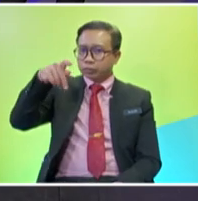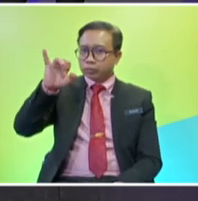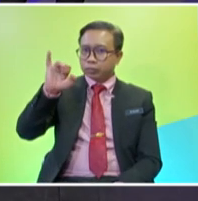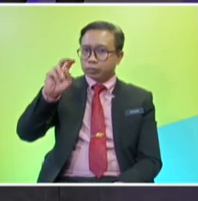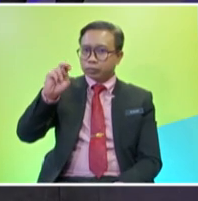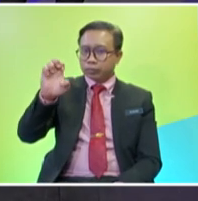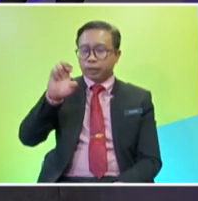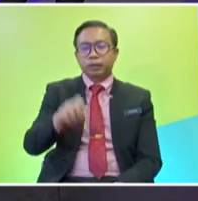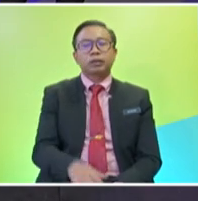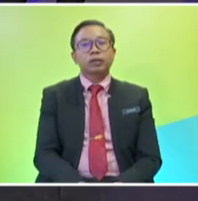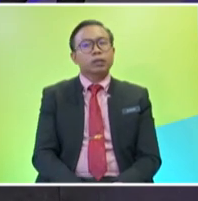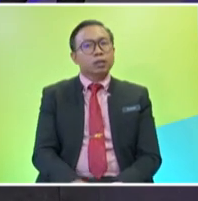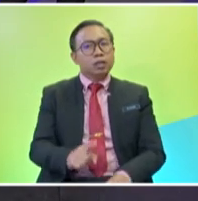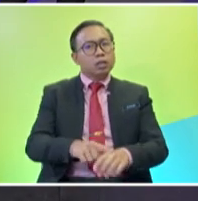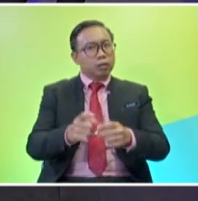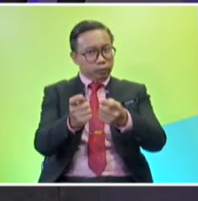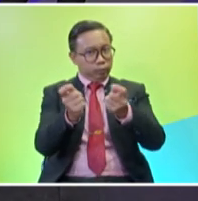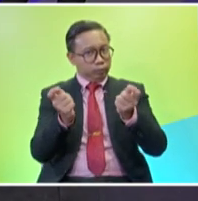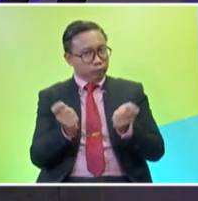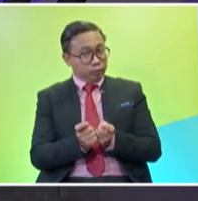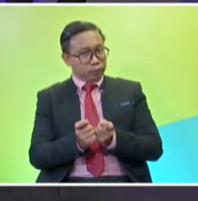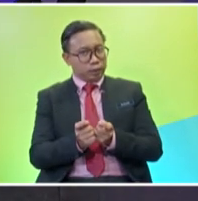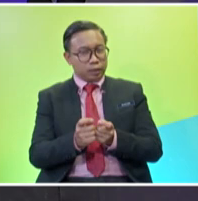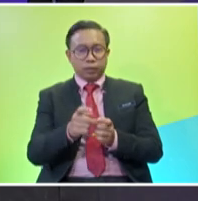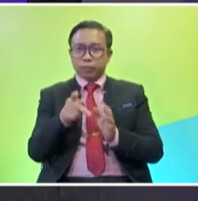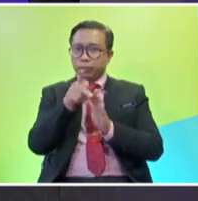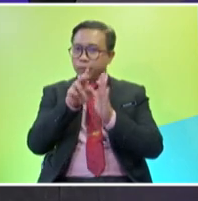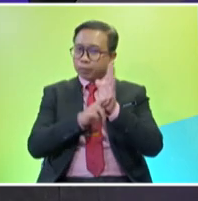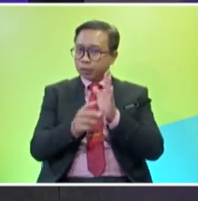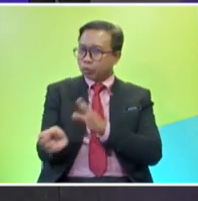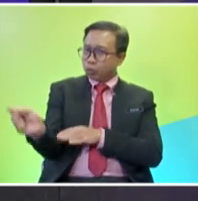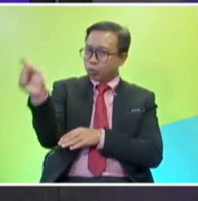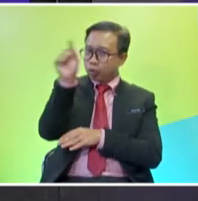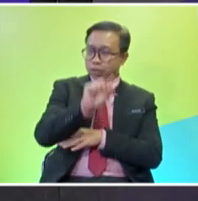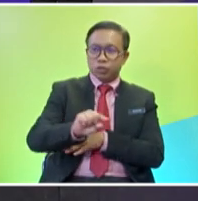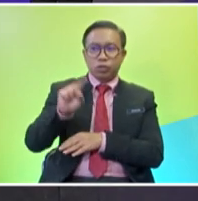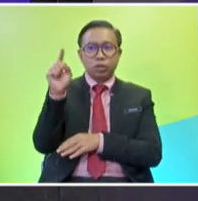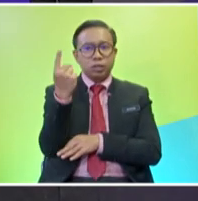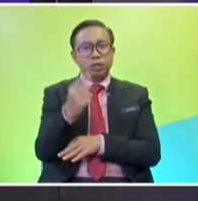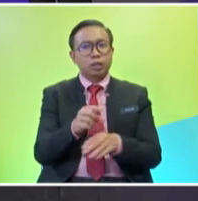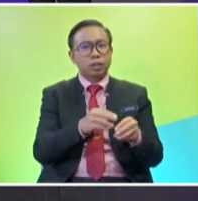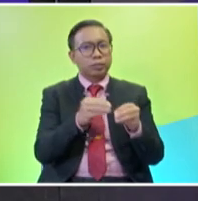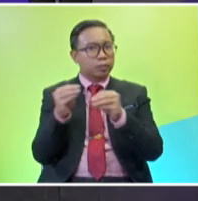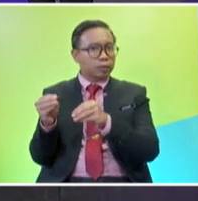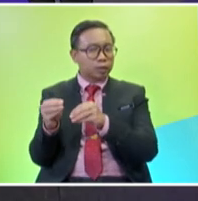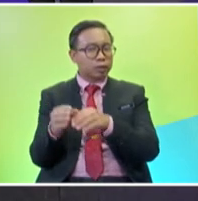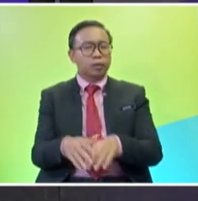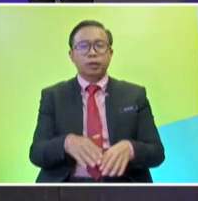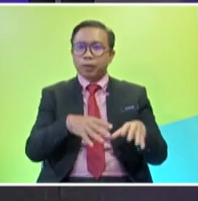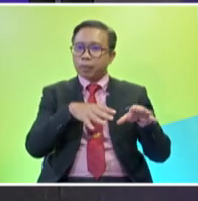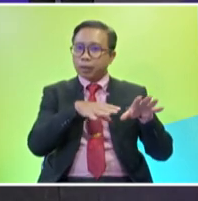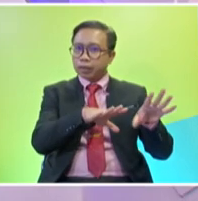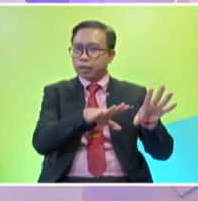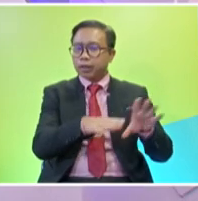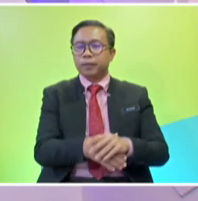tapi di kawasan hutan pegunungan saja Oke juga di kawasan tepi pantai sebenarnya boleh tanam sampai ada spesies